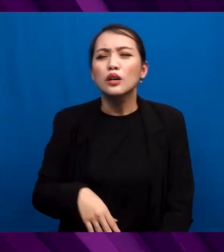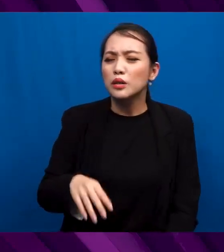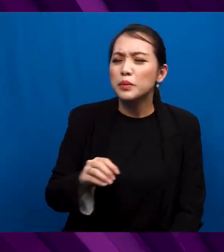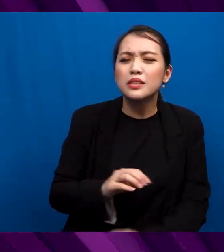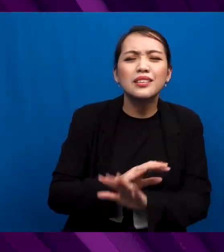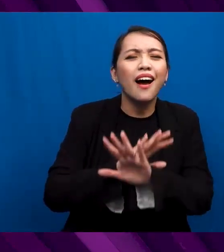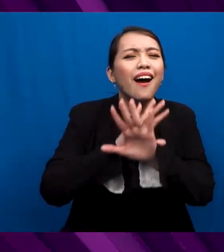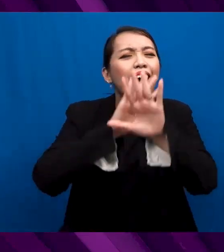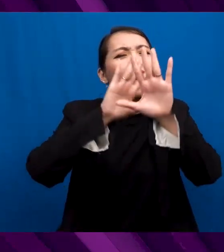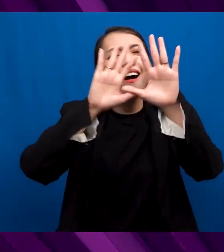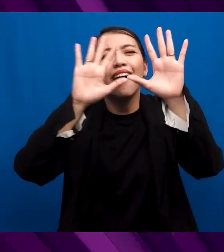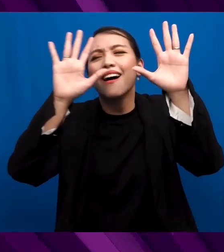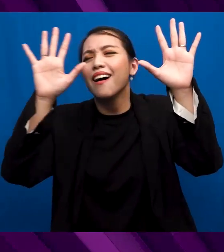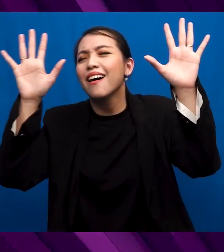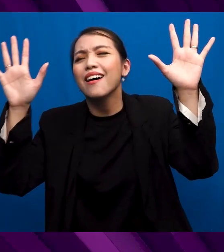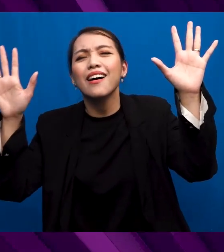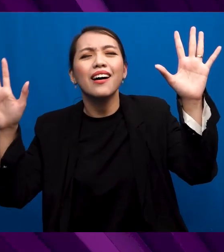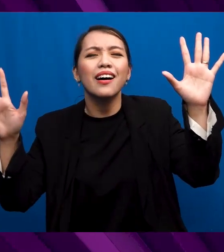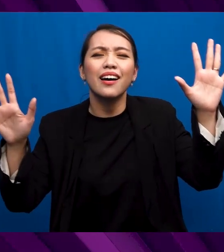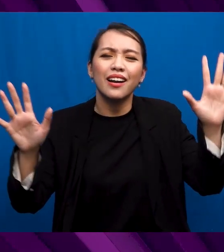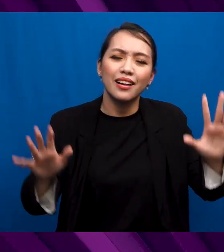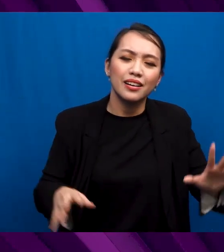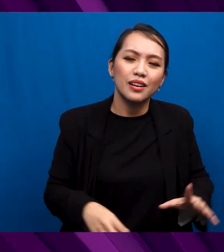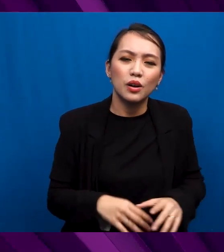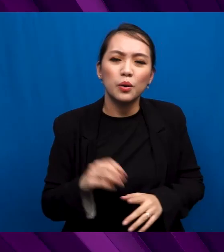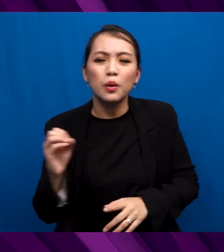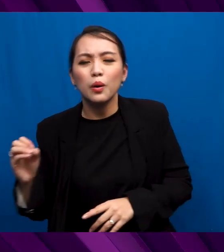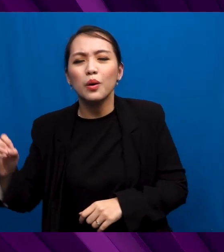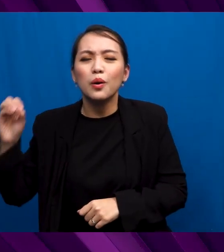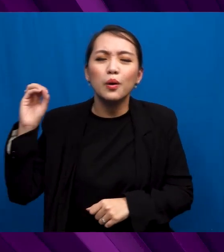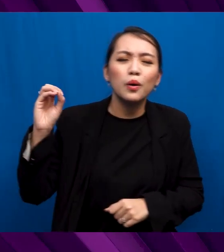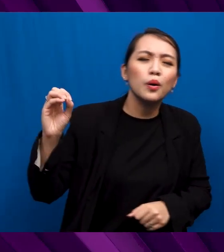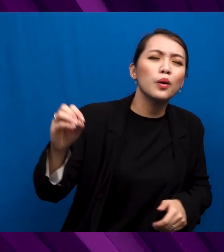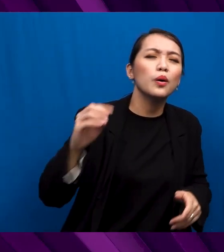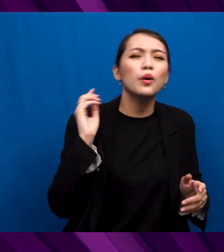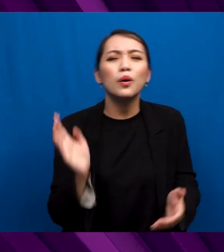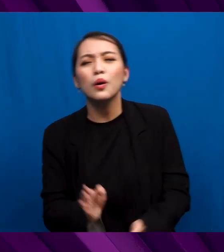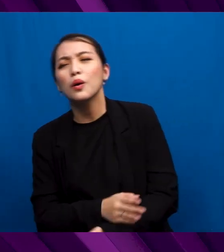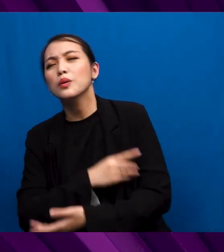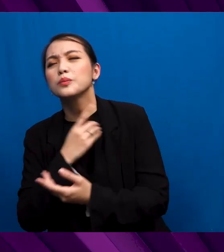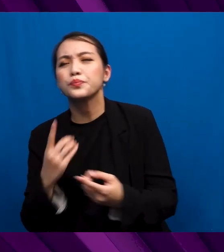Inara Ramaya Sena Yara, Inara Ramaya So,